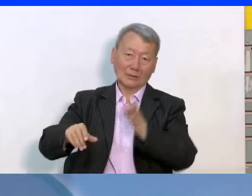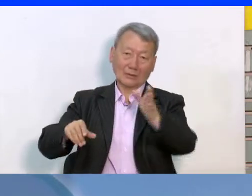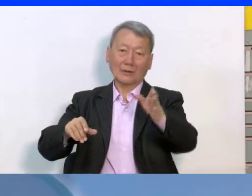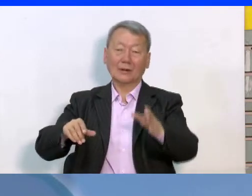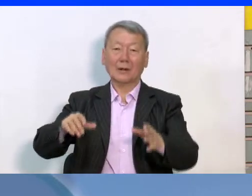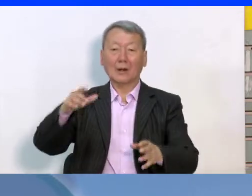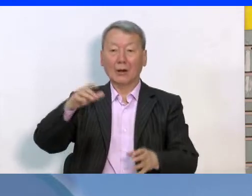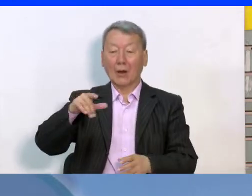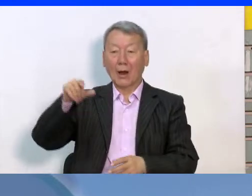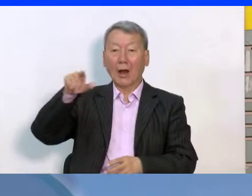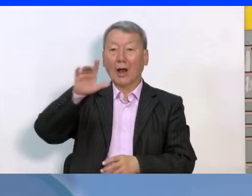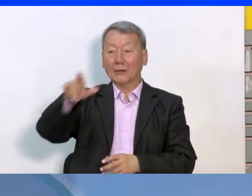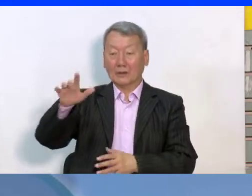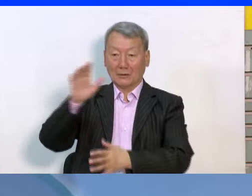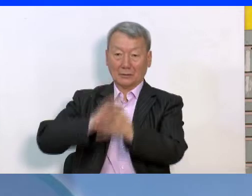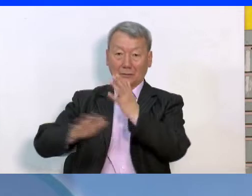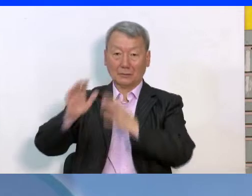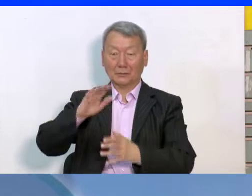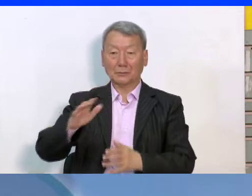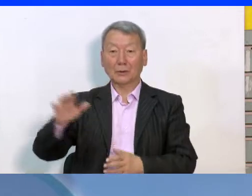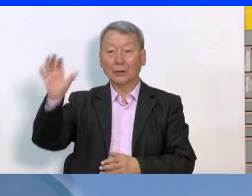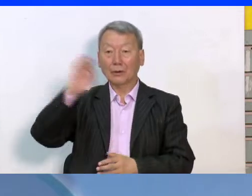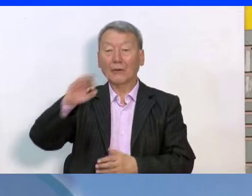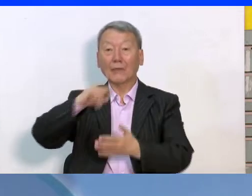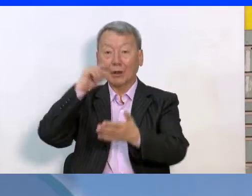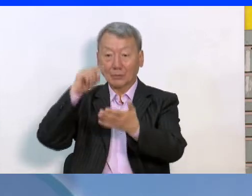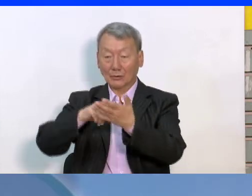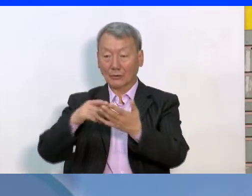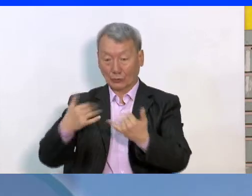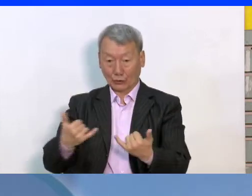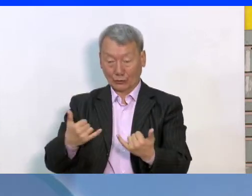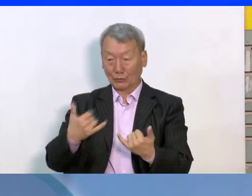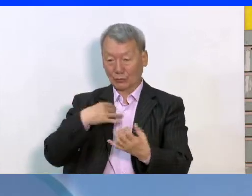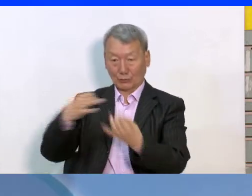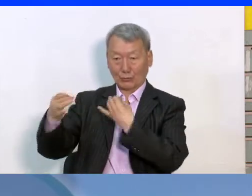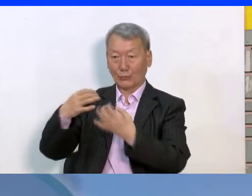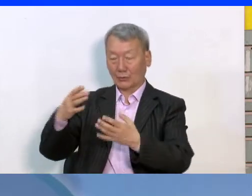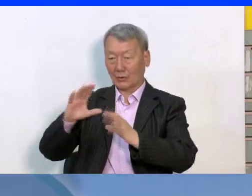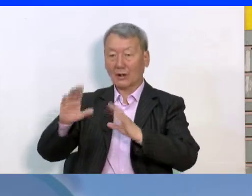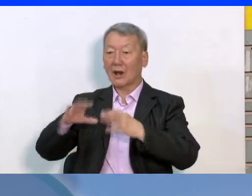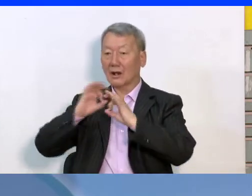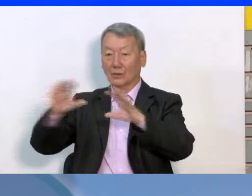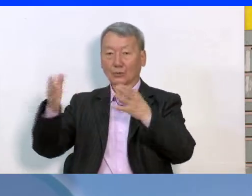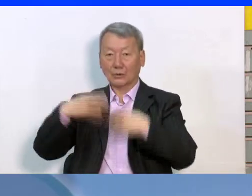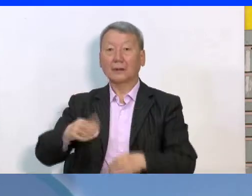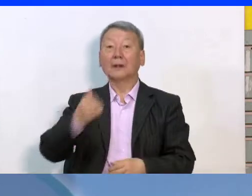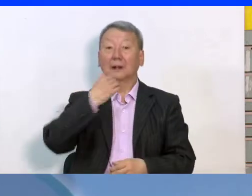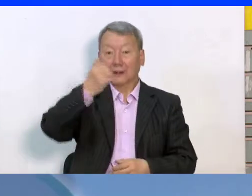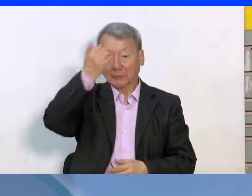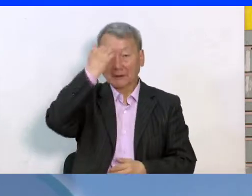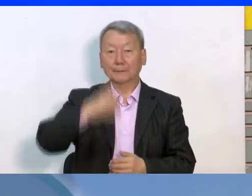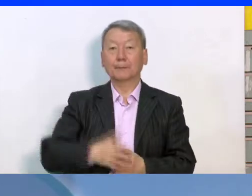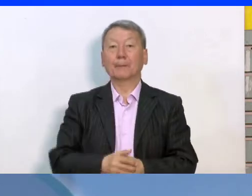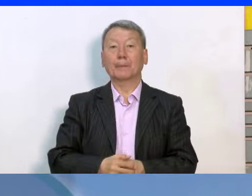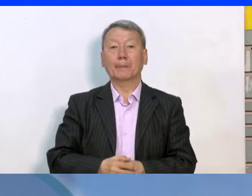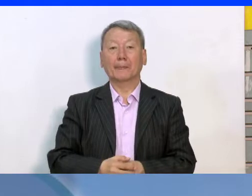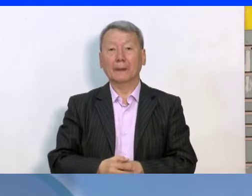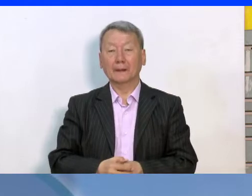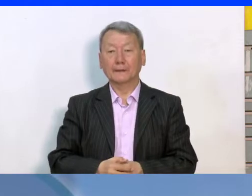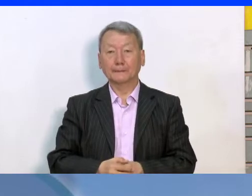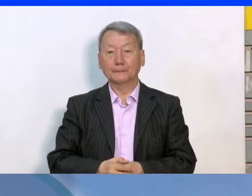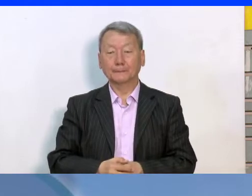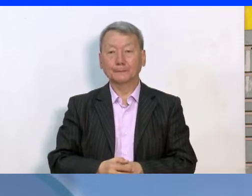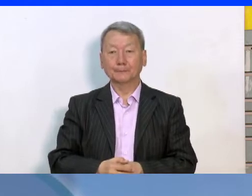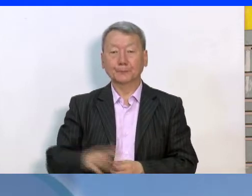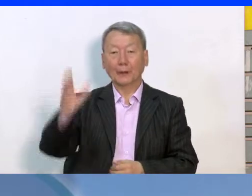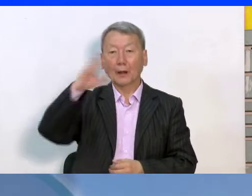жерде митинг деп деле айтыштын кереги жок, ал ошол маселени жеткириште да. Рахмат. Мына